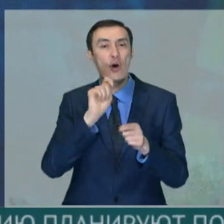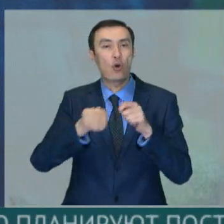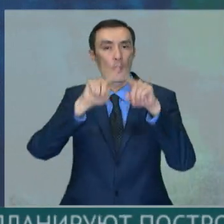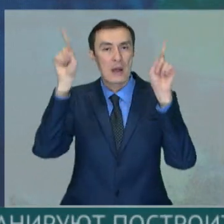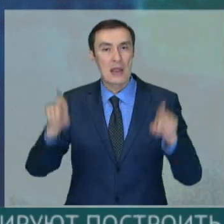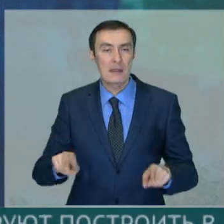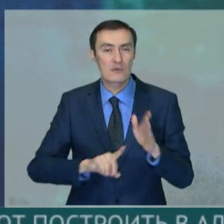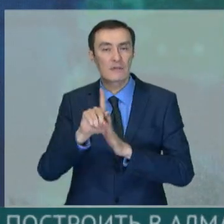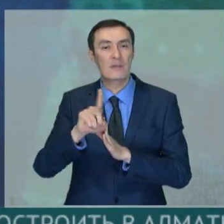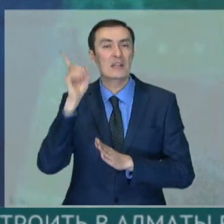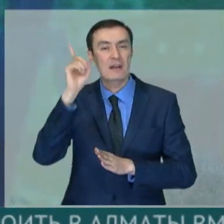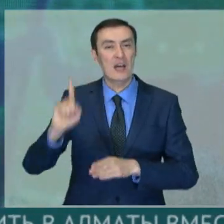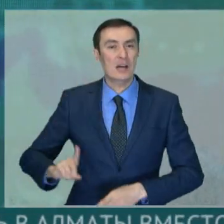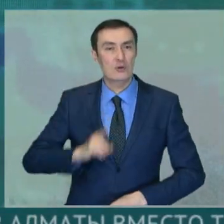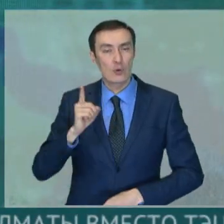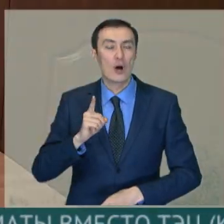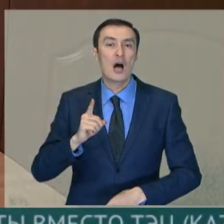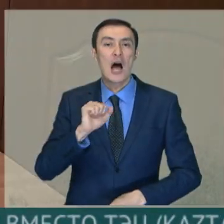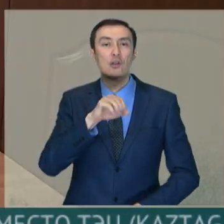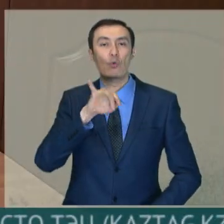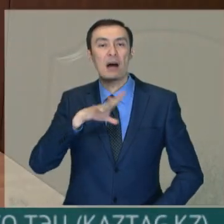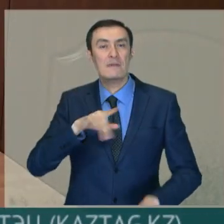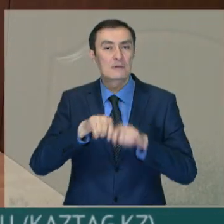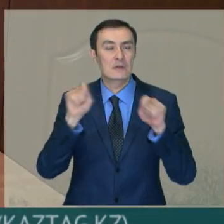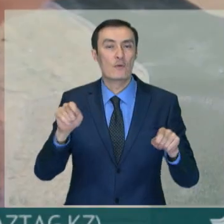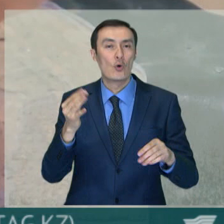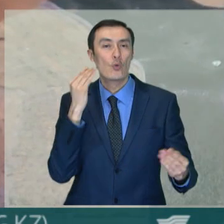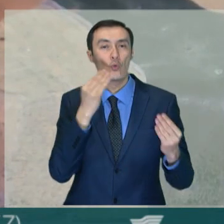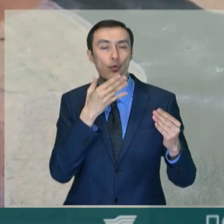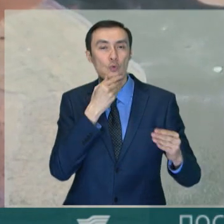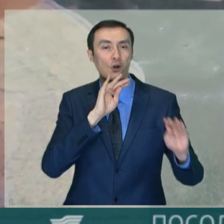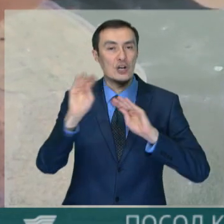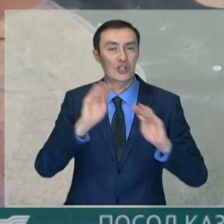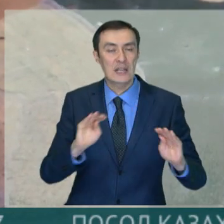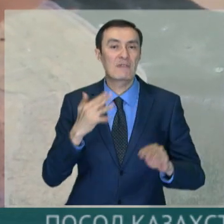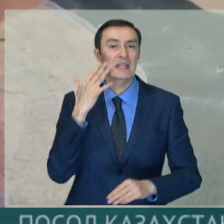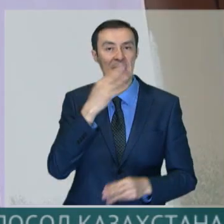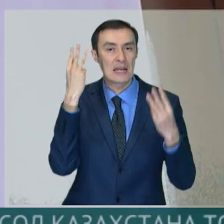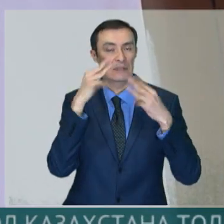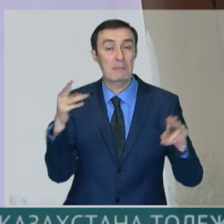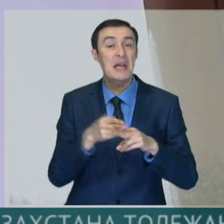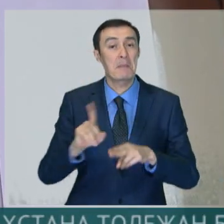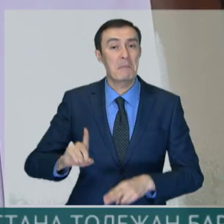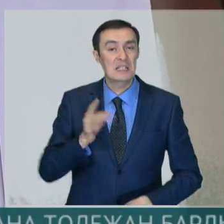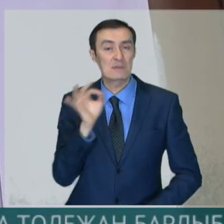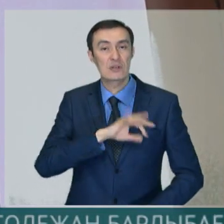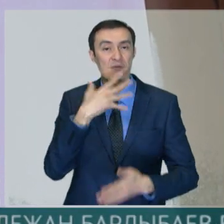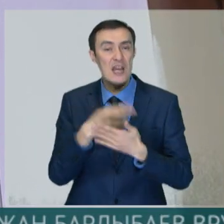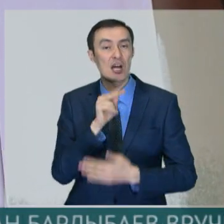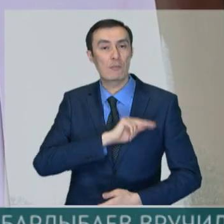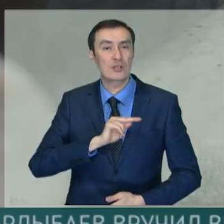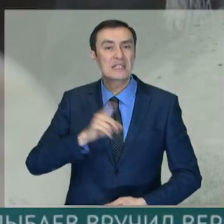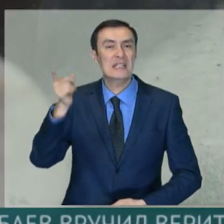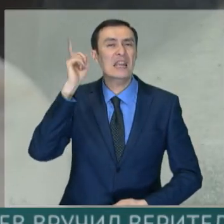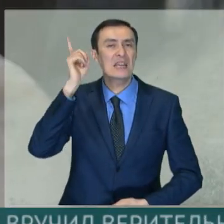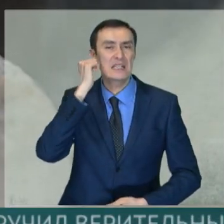возрождает древнее ремесло. Булат Атраубаев создает эксклюзивные украшения в национальном стиле. При этом мастер применяет в своей работе и